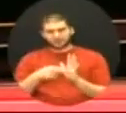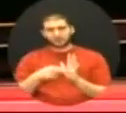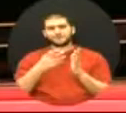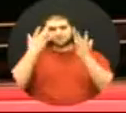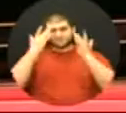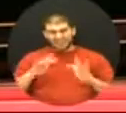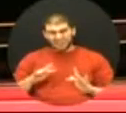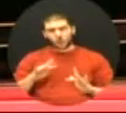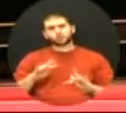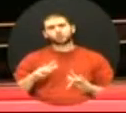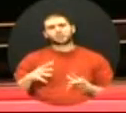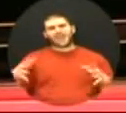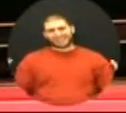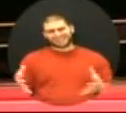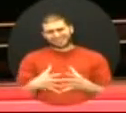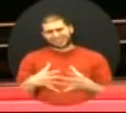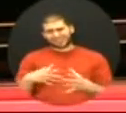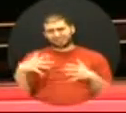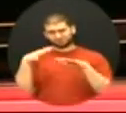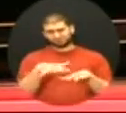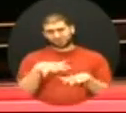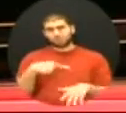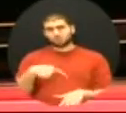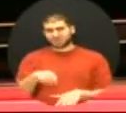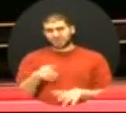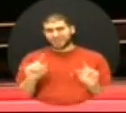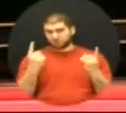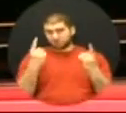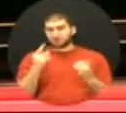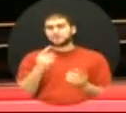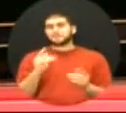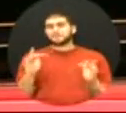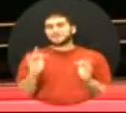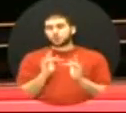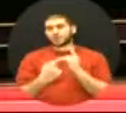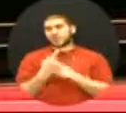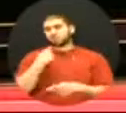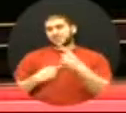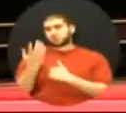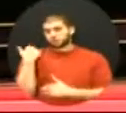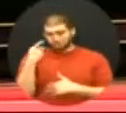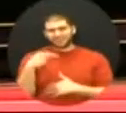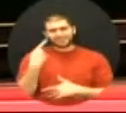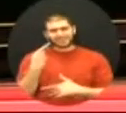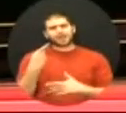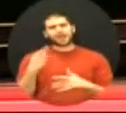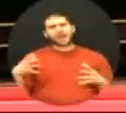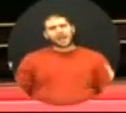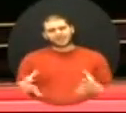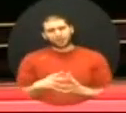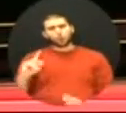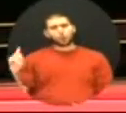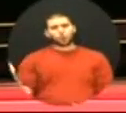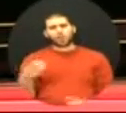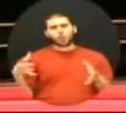ולדאוג שהעצרת השנה, בניגוד למה שהיה בשנים קודמות, תהיה עצרת תחת כותרת כולנו עם